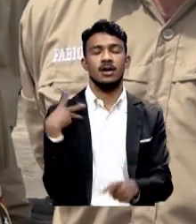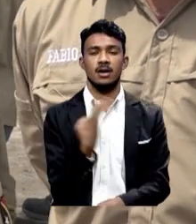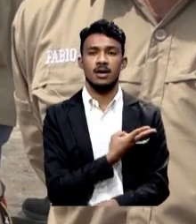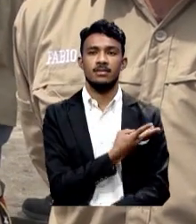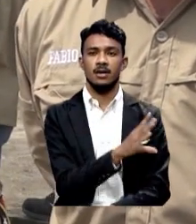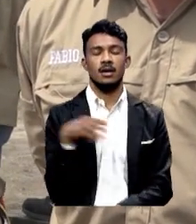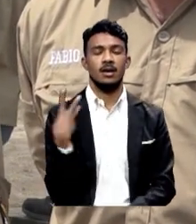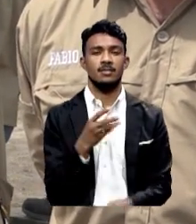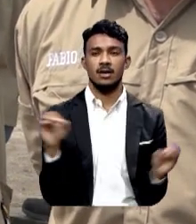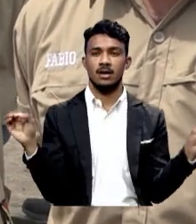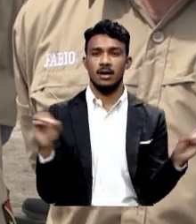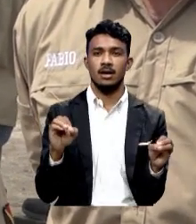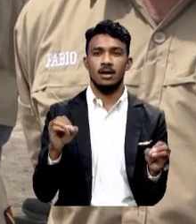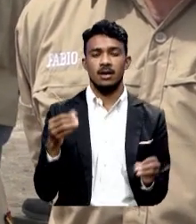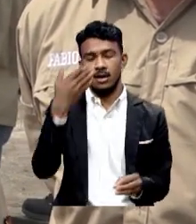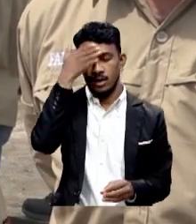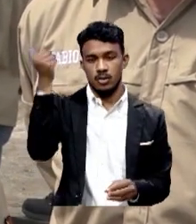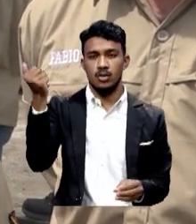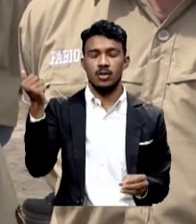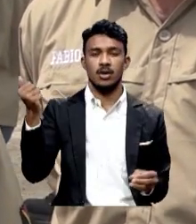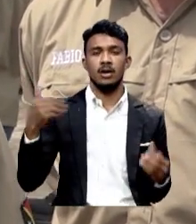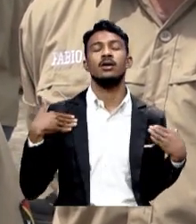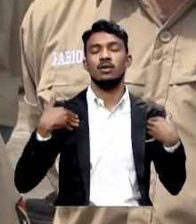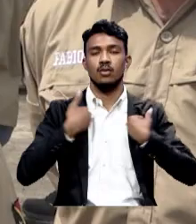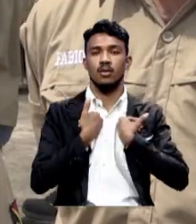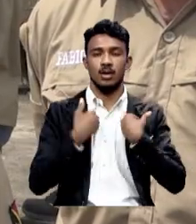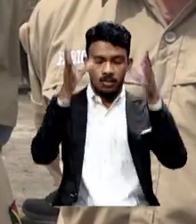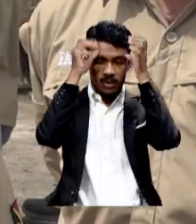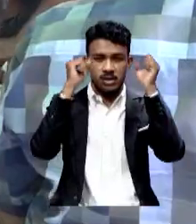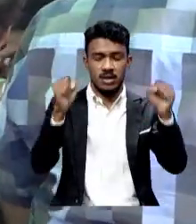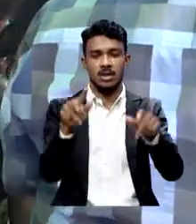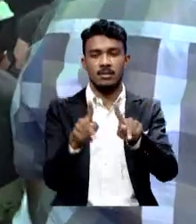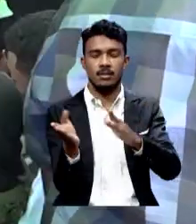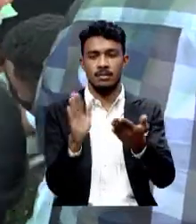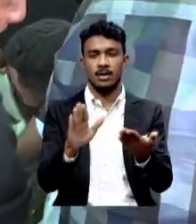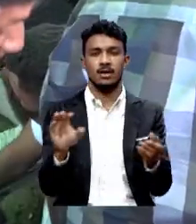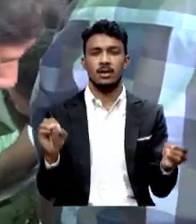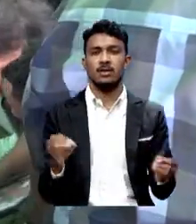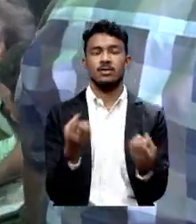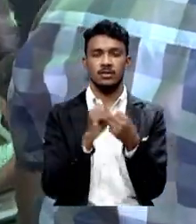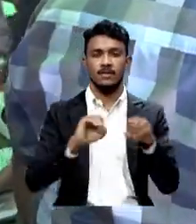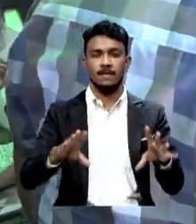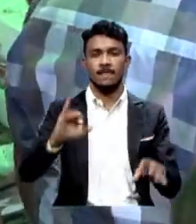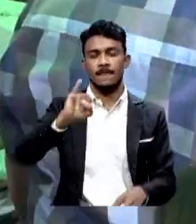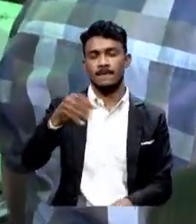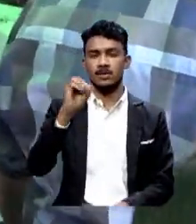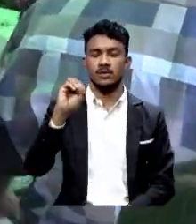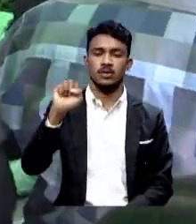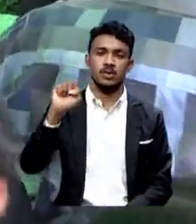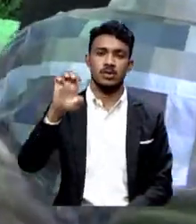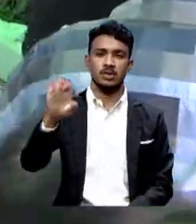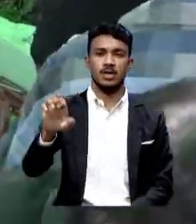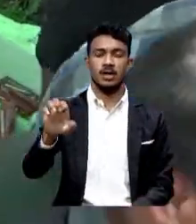ami selalu akole nabe mak ami ni presenti ma tebiang huskela ma ami. Zuze Tilman nudar matebian ni aling